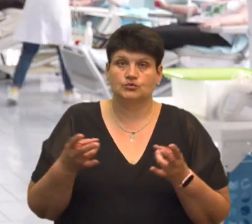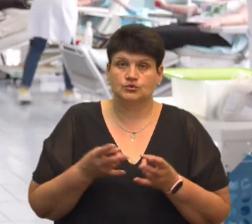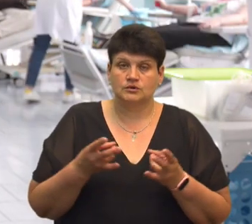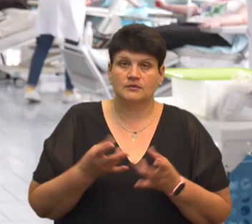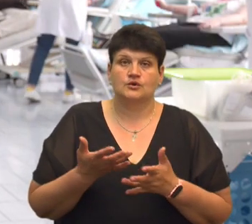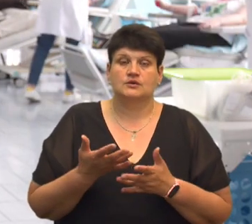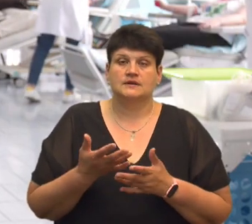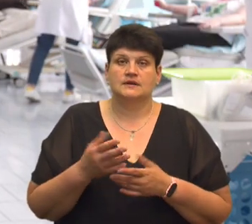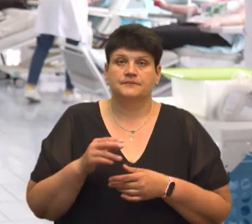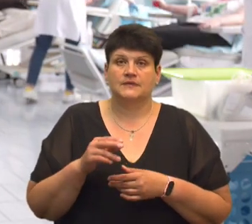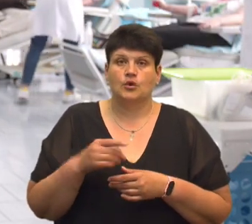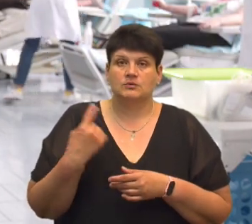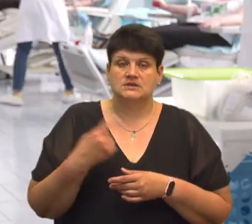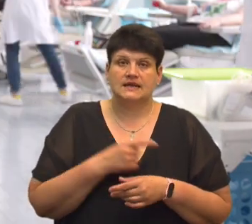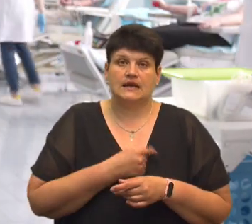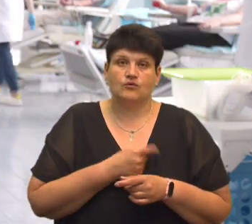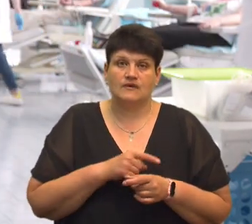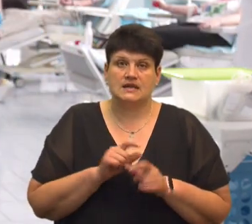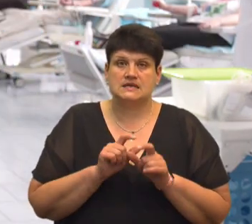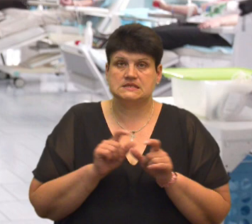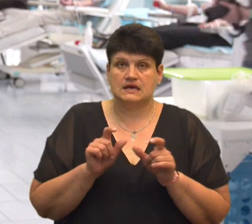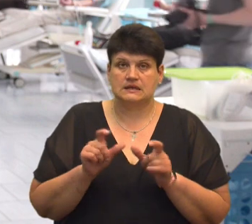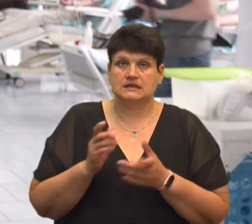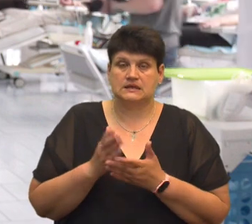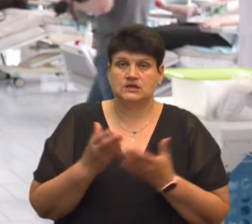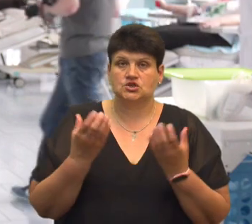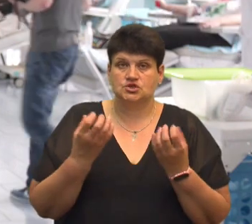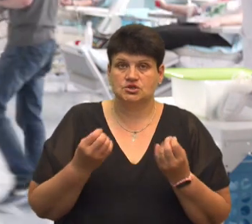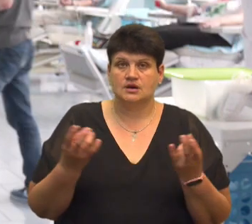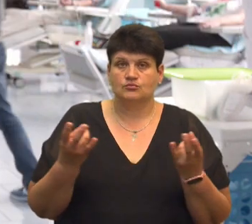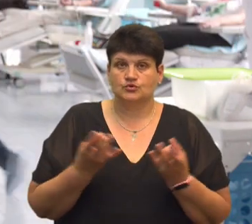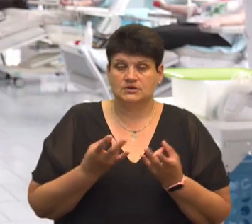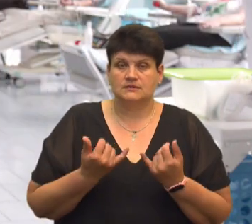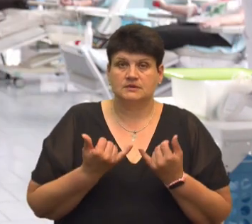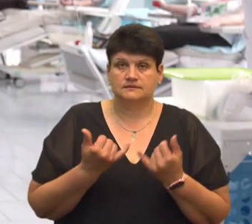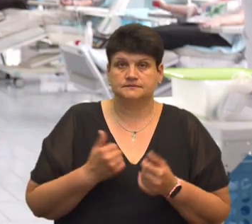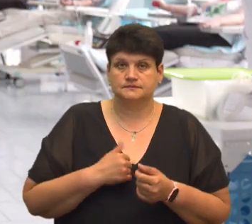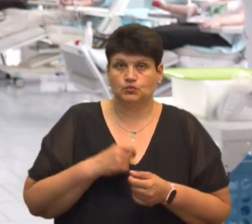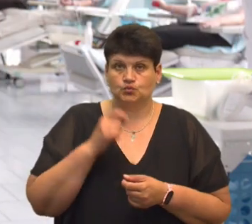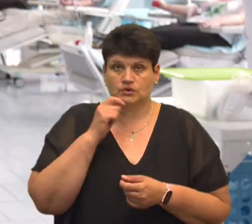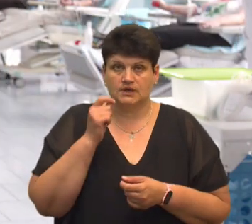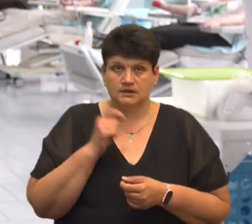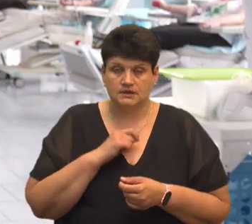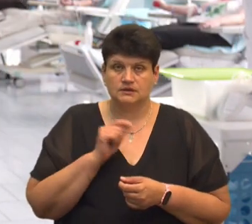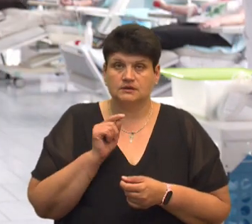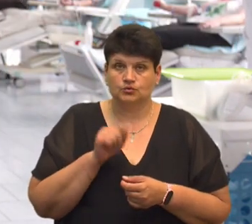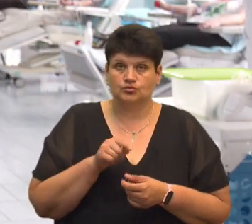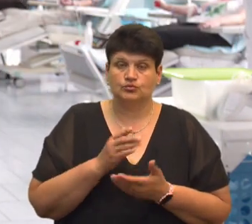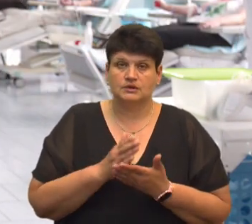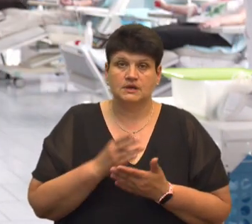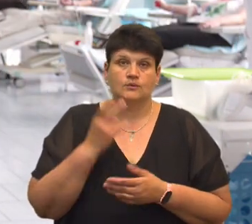центри, обласні лікувальні заклади, є ще потреба для Збройних сил України. І тому вона є